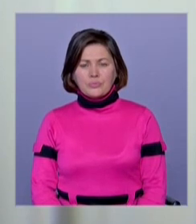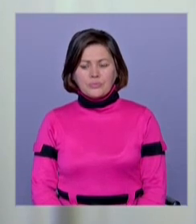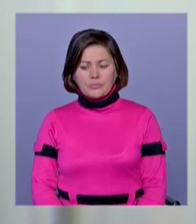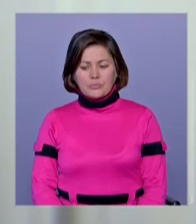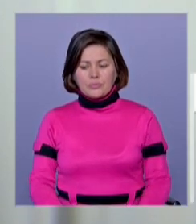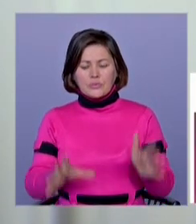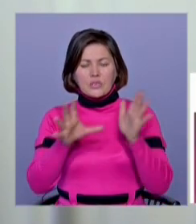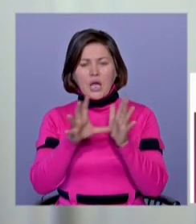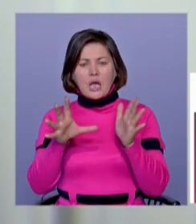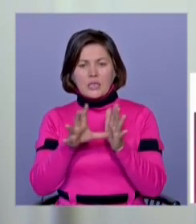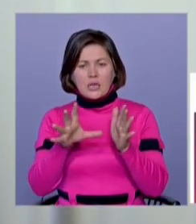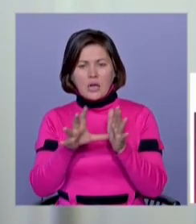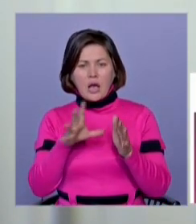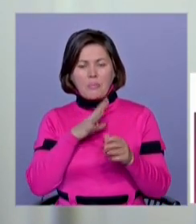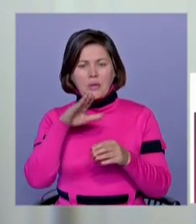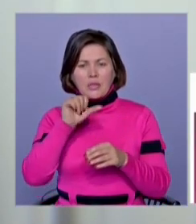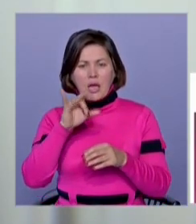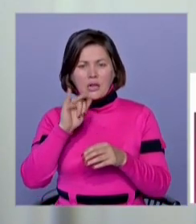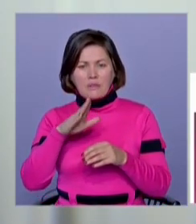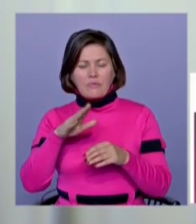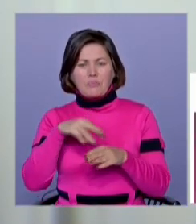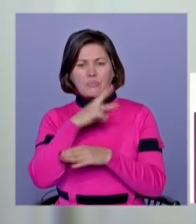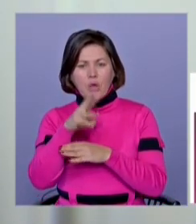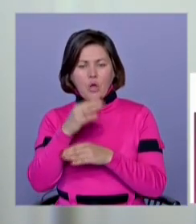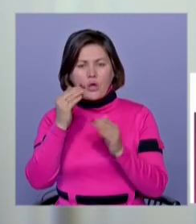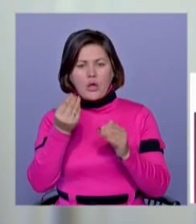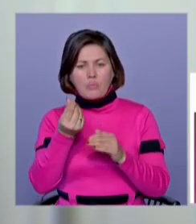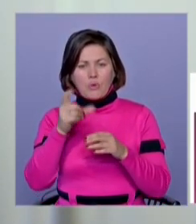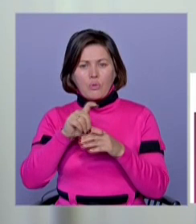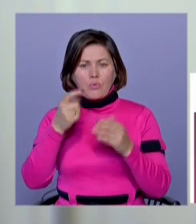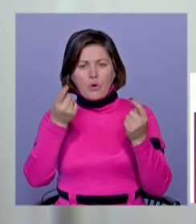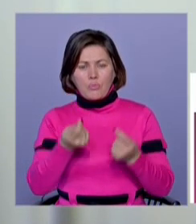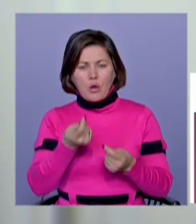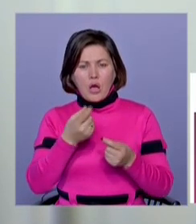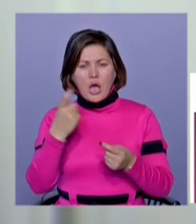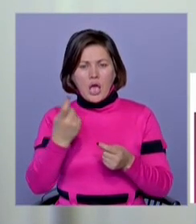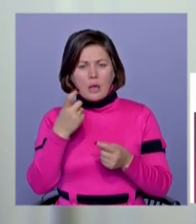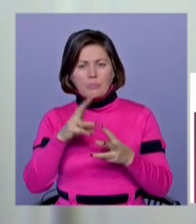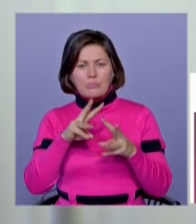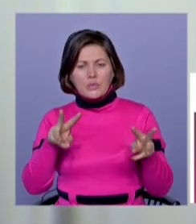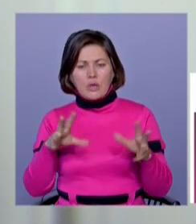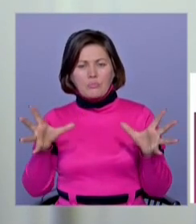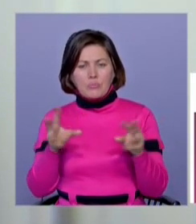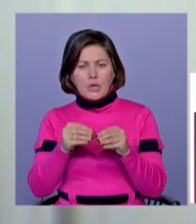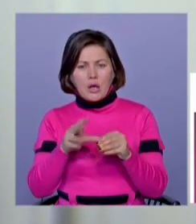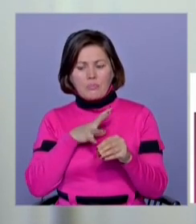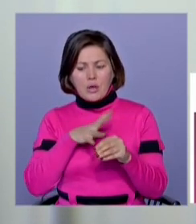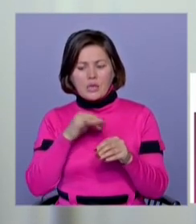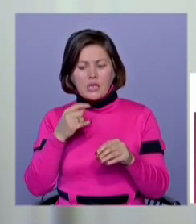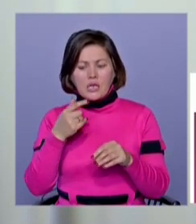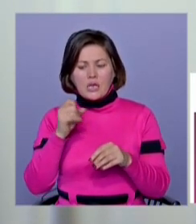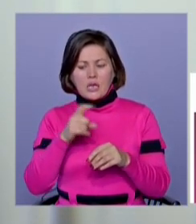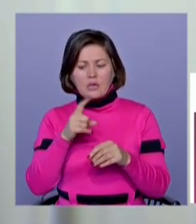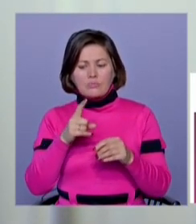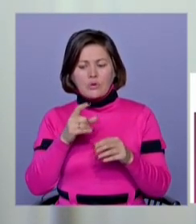Энергия өндірушілердің тарифтерінің төмендету мақсатында ұлттық экономика министрлігімен бірлесіп тауарлық газдың